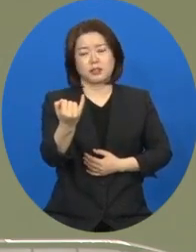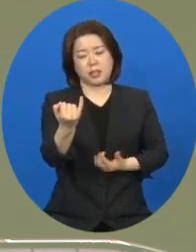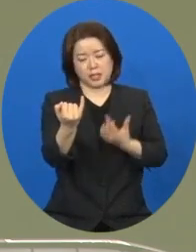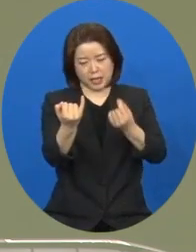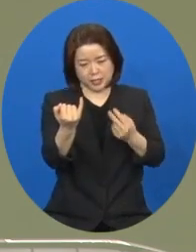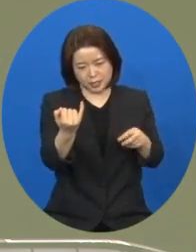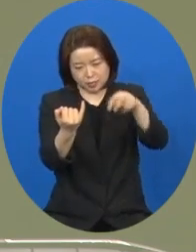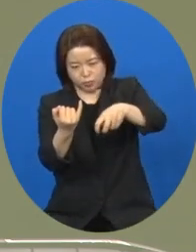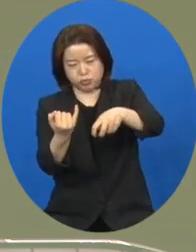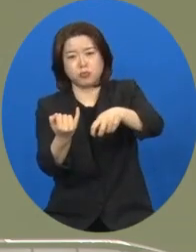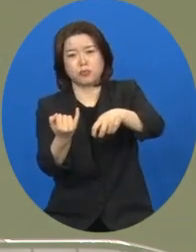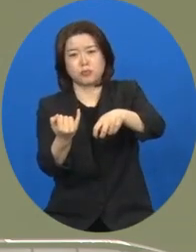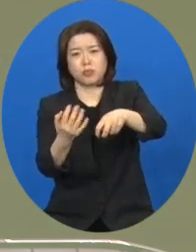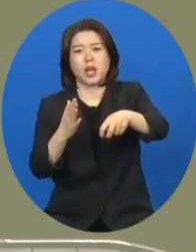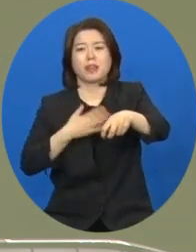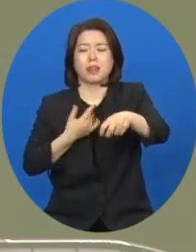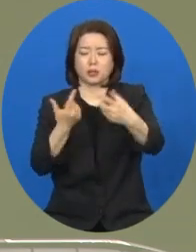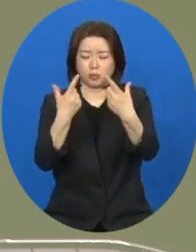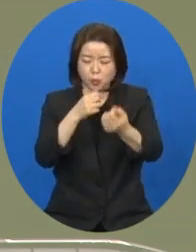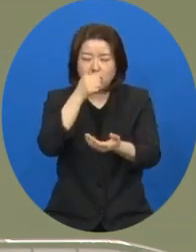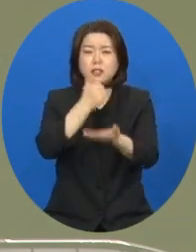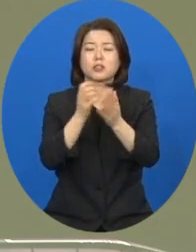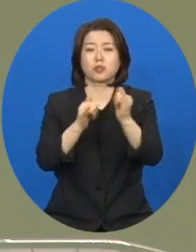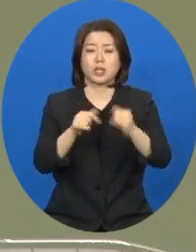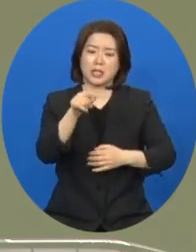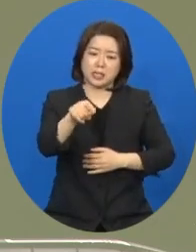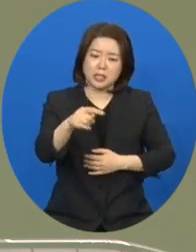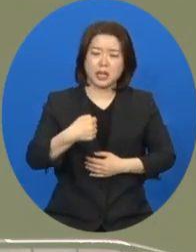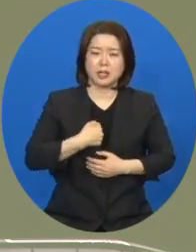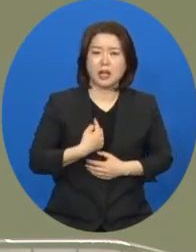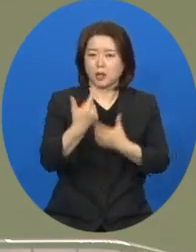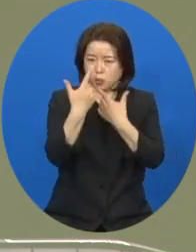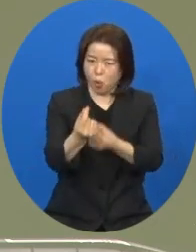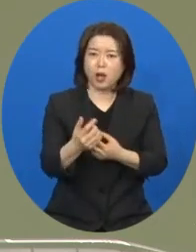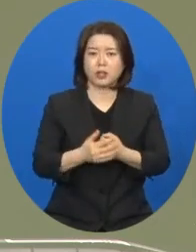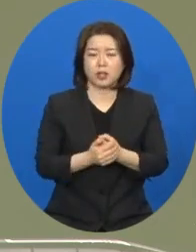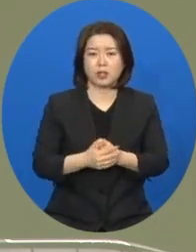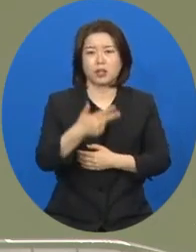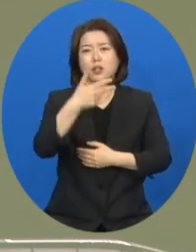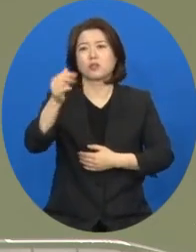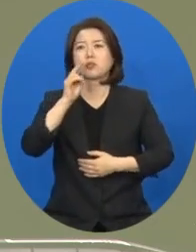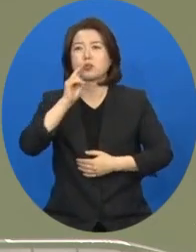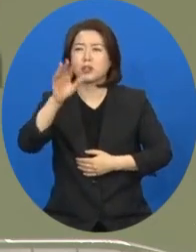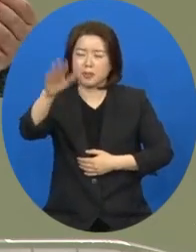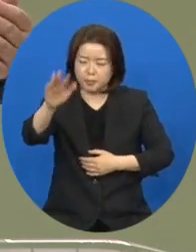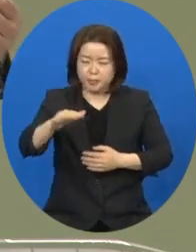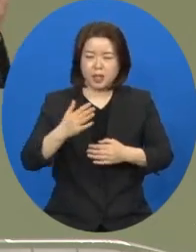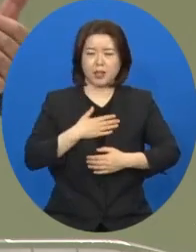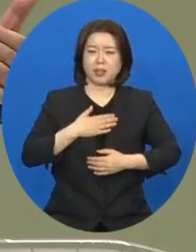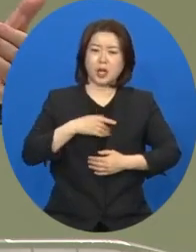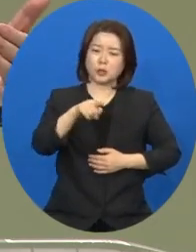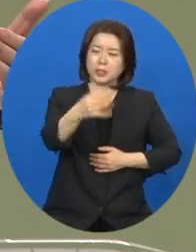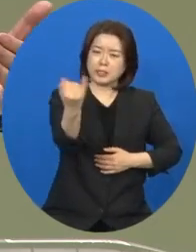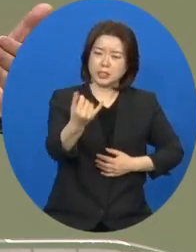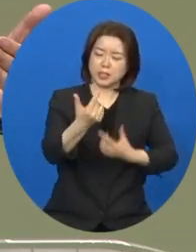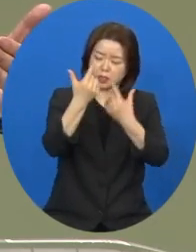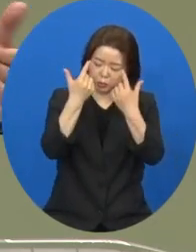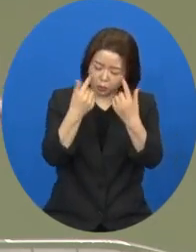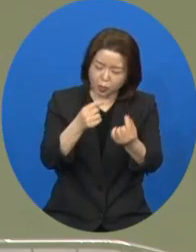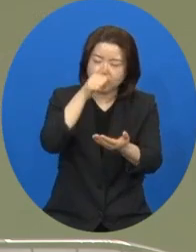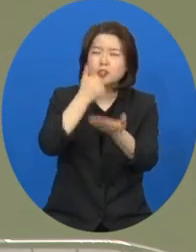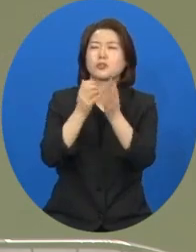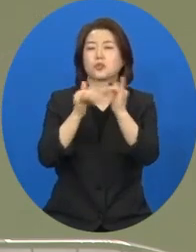꿇어야죠. 나도 죄인인데, 이 여자나 나나 똑같은데, 주여, 주여, 나도 이 여자랑 똑같은